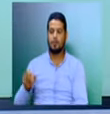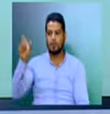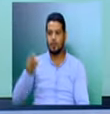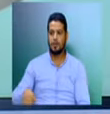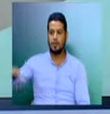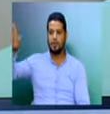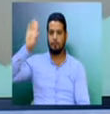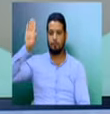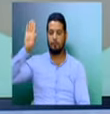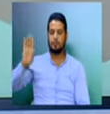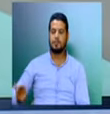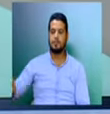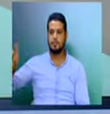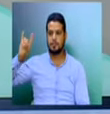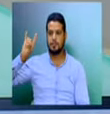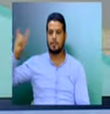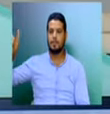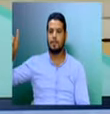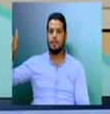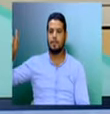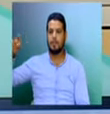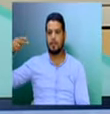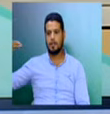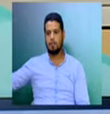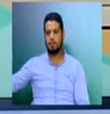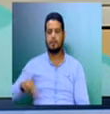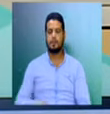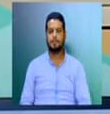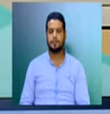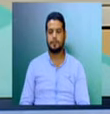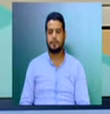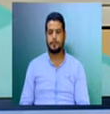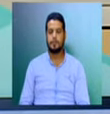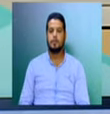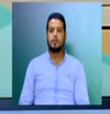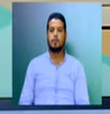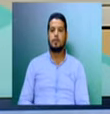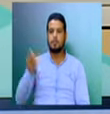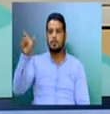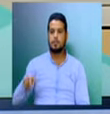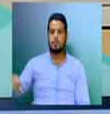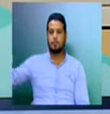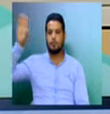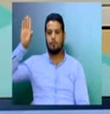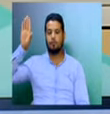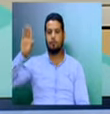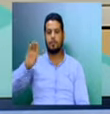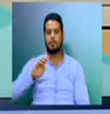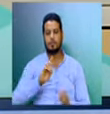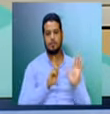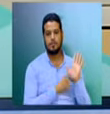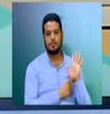7 سبتمبر 2024 السيد حسني عبد العالي شريف. السيد حسني عبد العالي شريف يقدم للجمهور الجزائري في